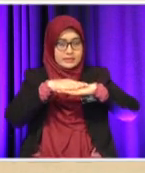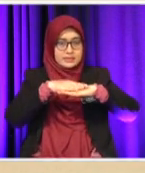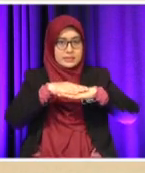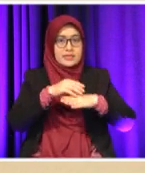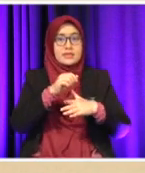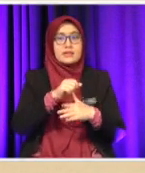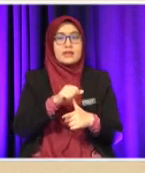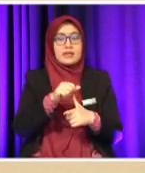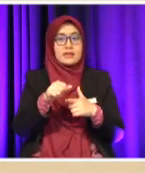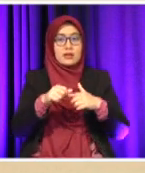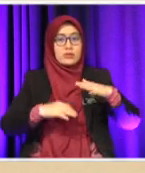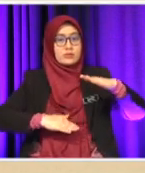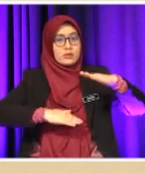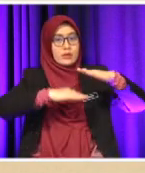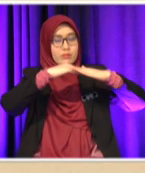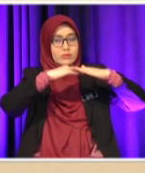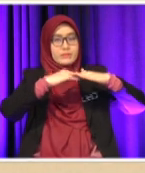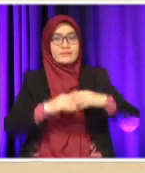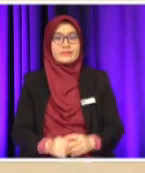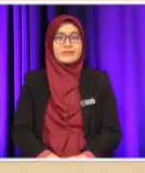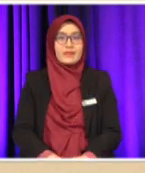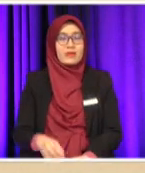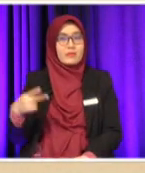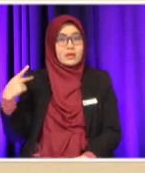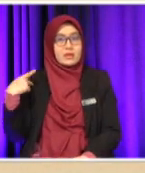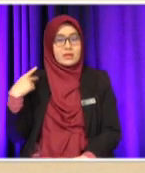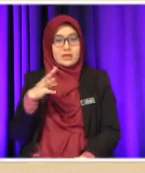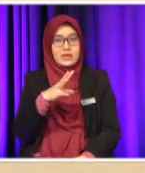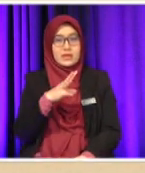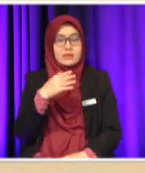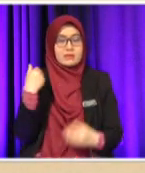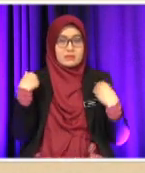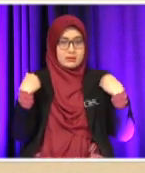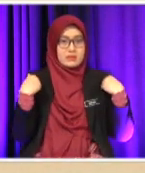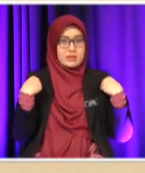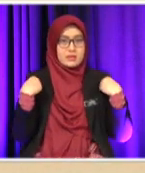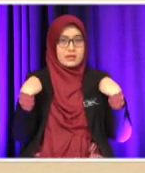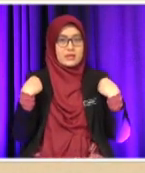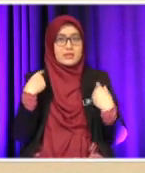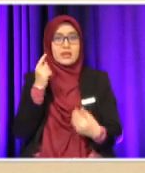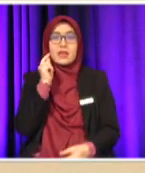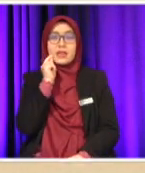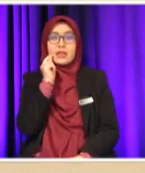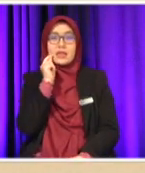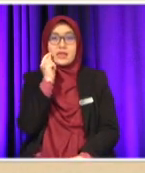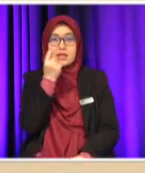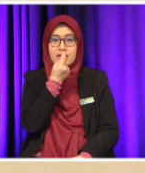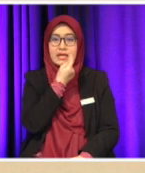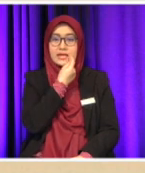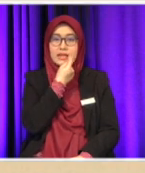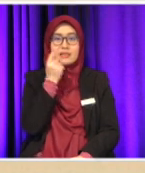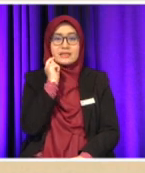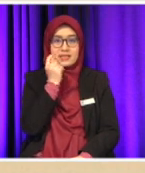sebelah kanan tuh dan juga Wati Lily ya di sebelah kiri kita tengok dia punya fungsi ataupun